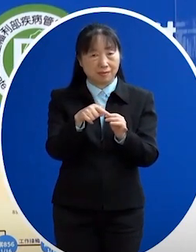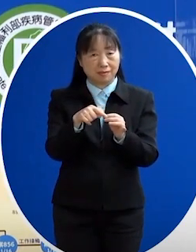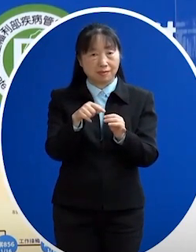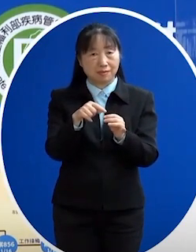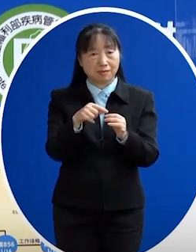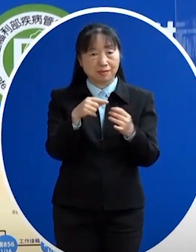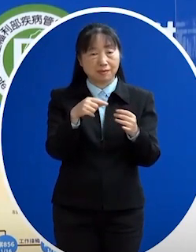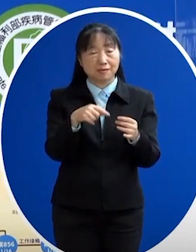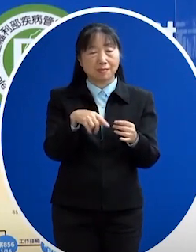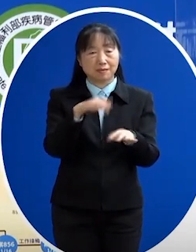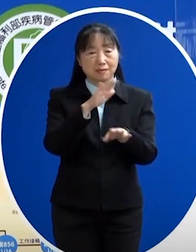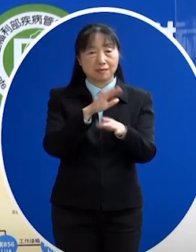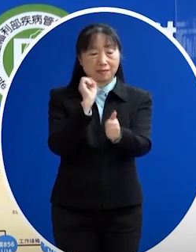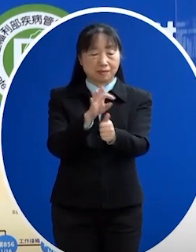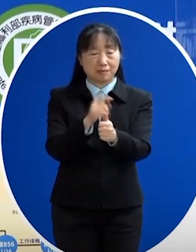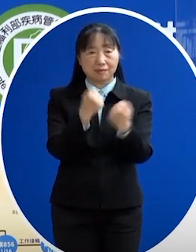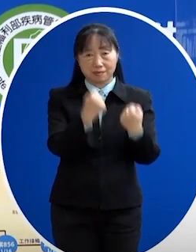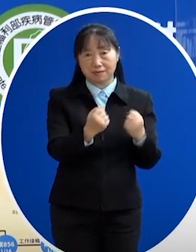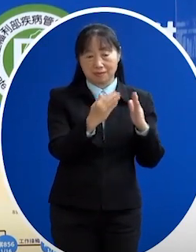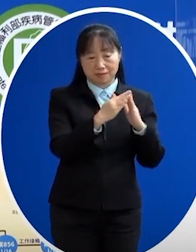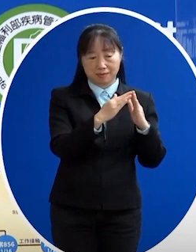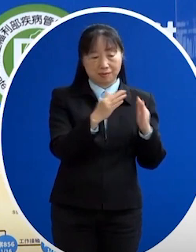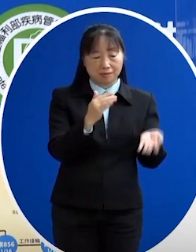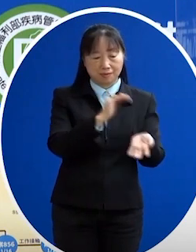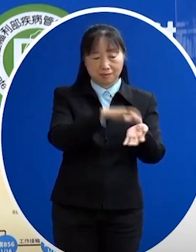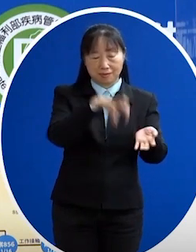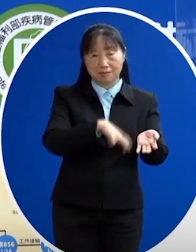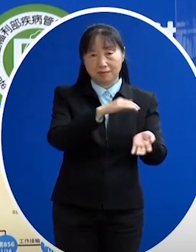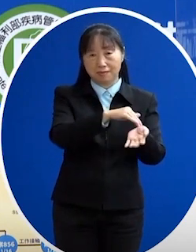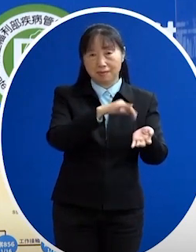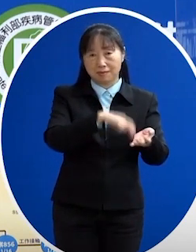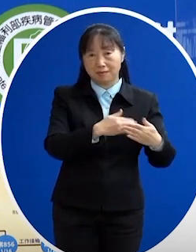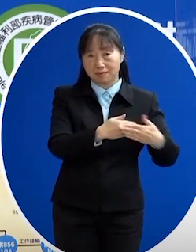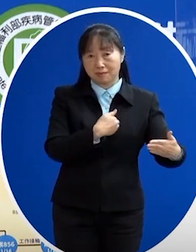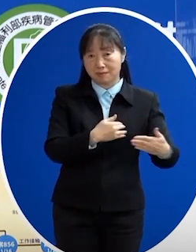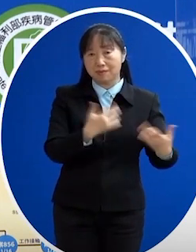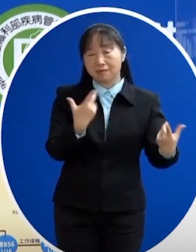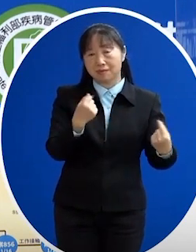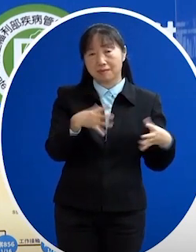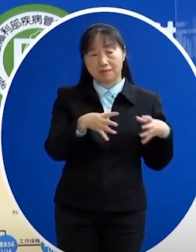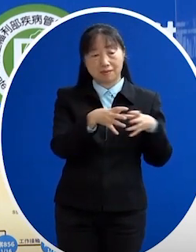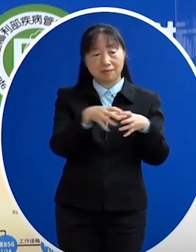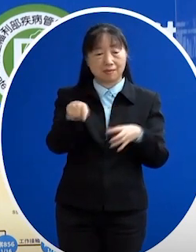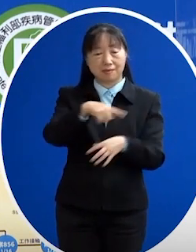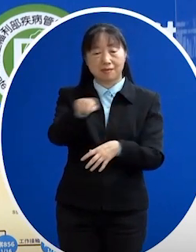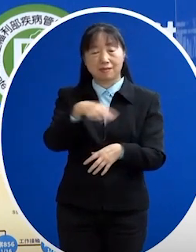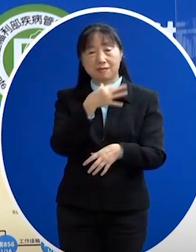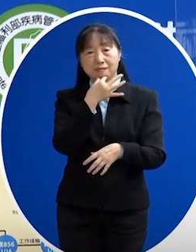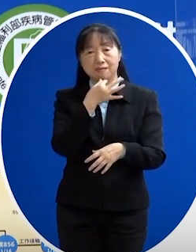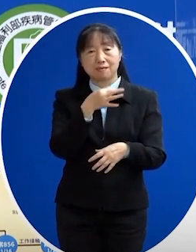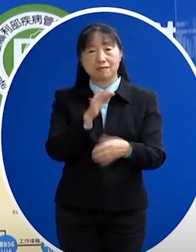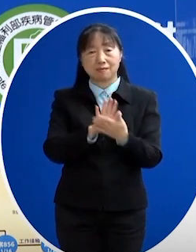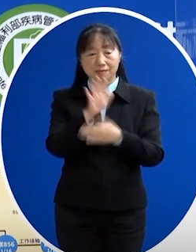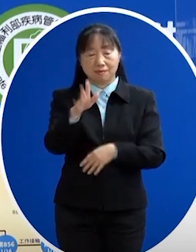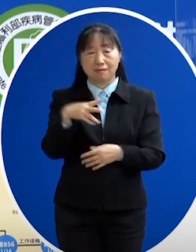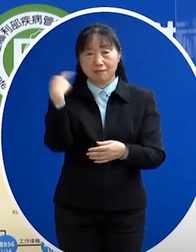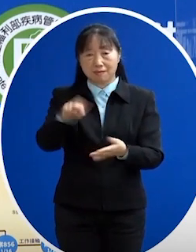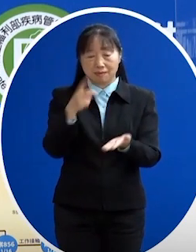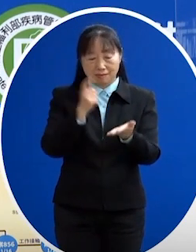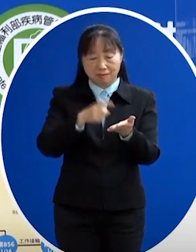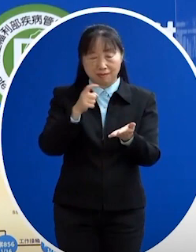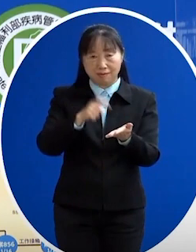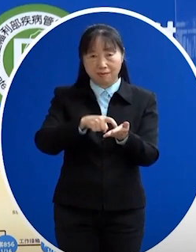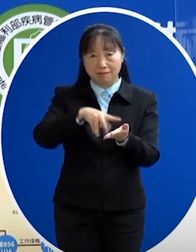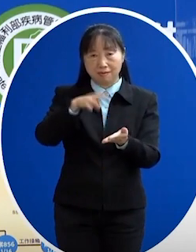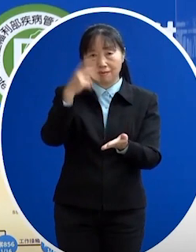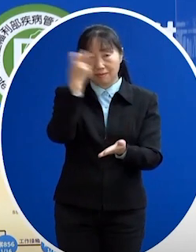他在医院里面隔离，因为那个，好，这个群聚哈非常的密集。好，那经过多次的裁剪之